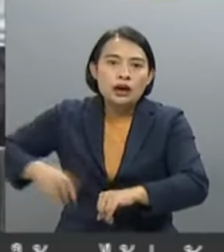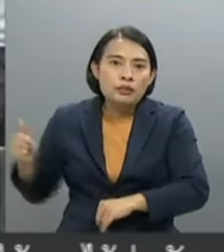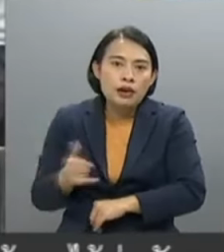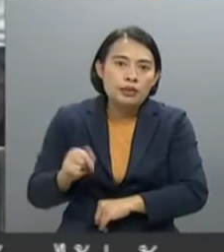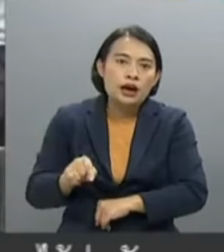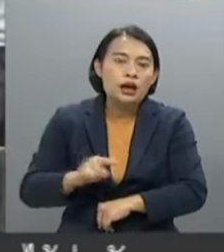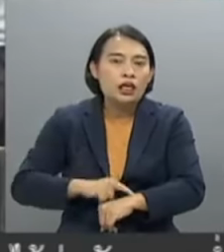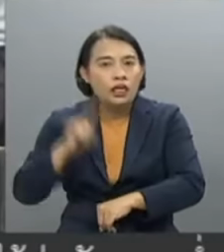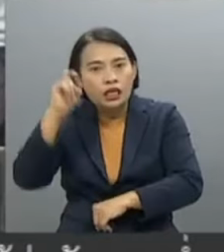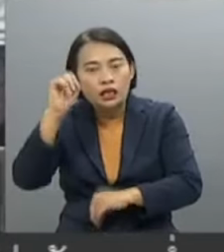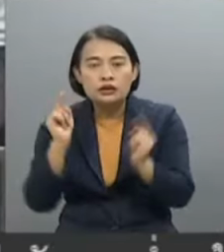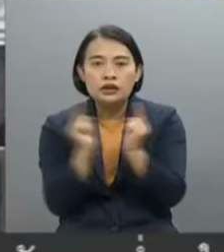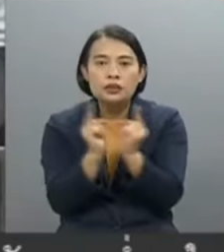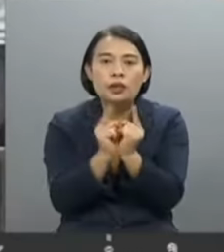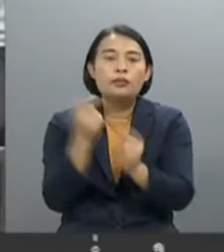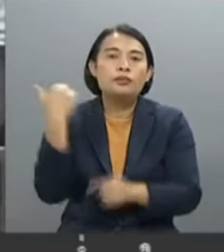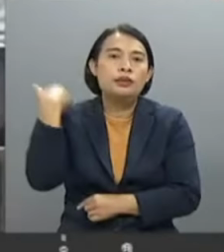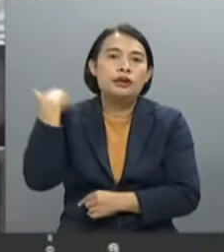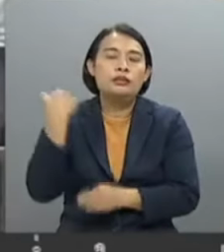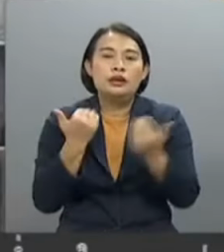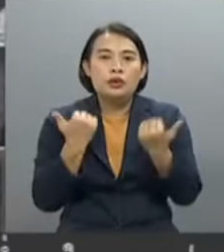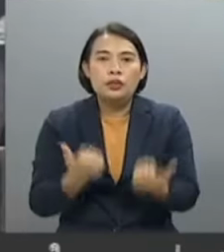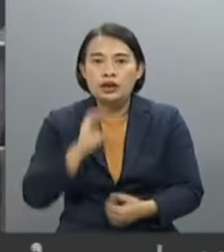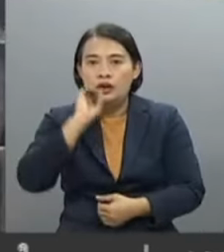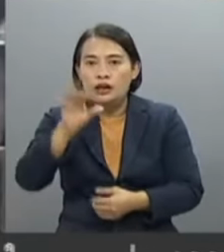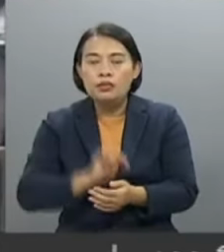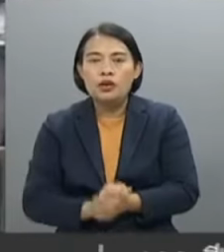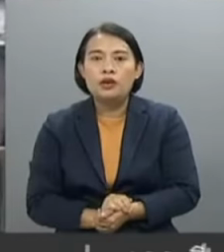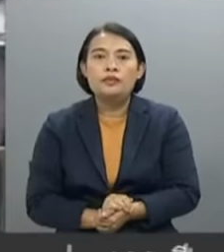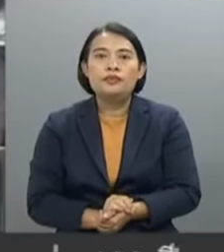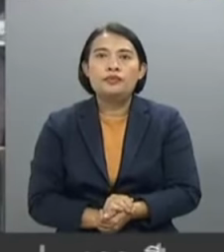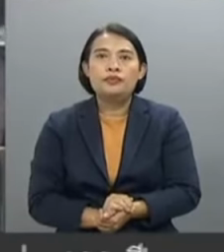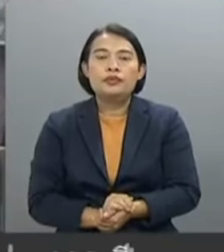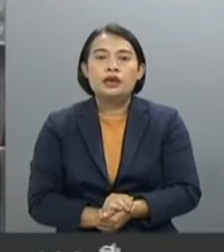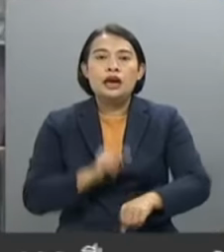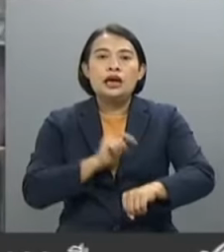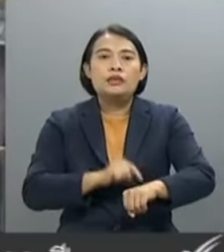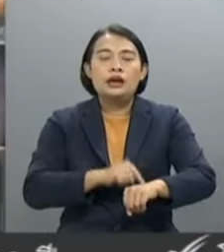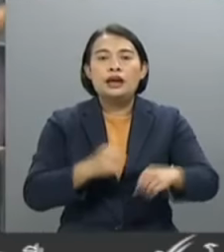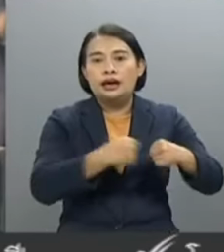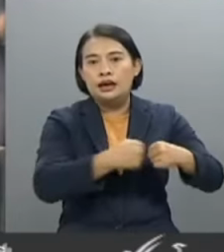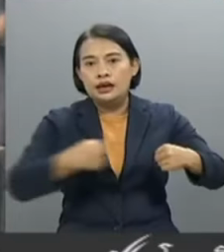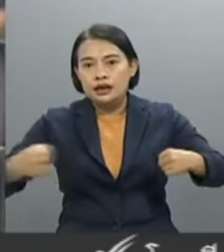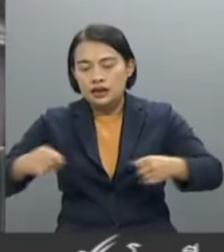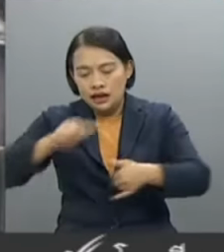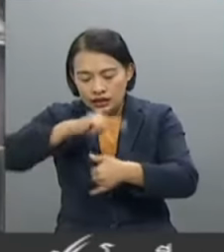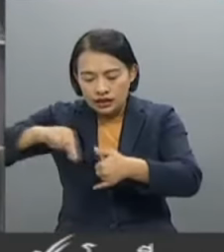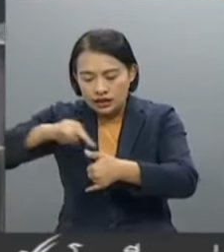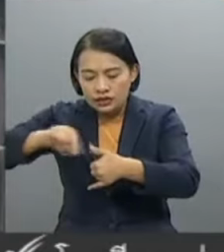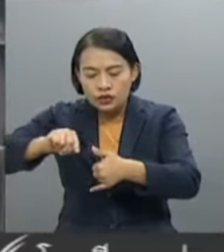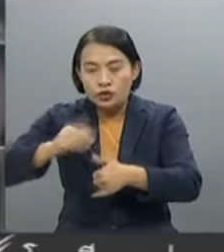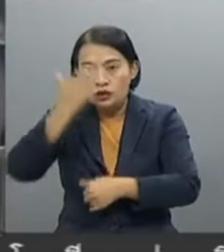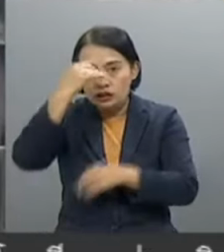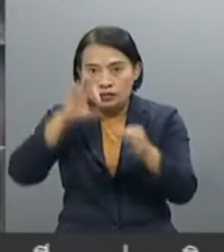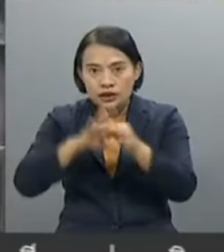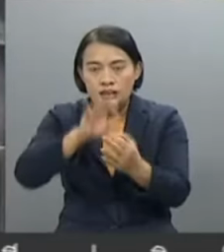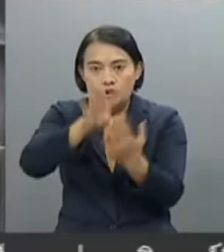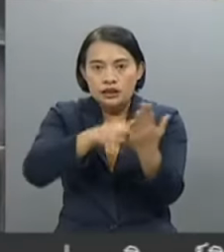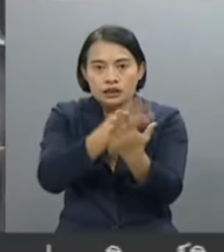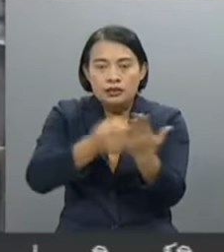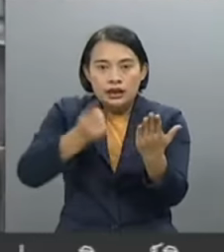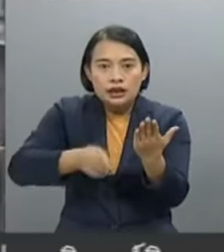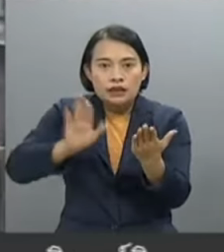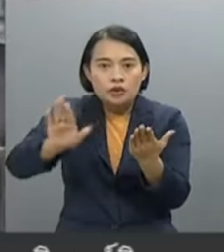นะคะก็เสนอให้ทางรัฐเนี่ยค่ะมีการขยายระยะเวลาในการตรวจออกไปซึ่งตามแผนเดิมของทางกรมควบคุมโรคนั้นก็ยืนยันค่ะ